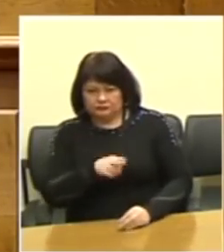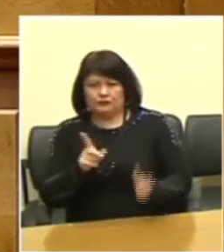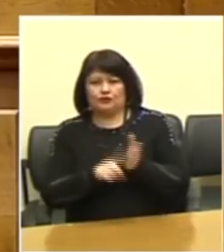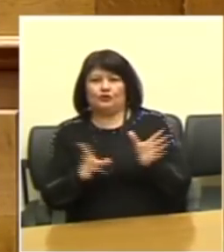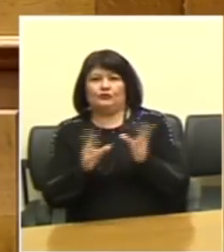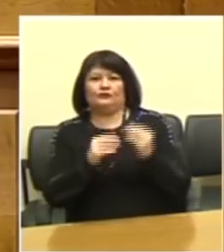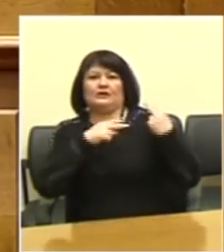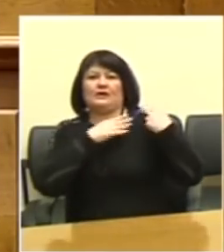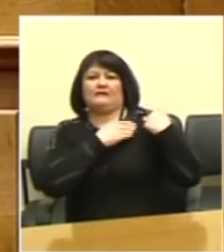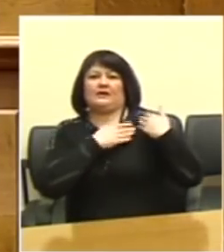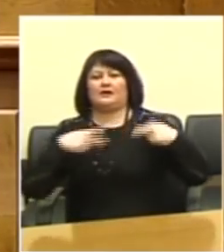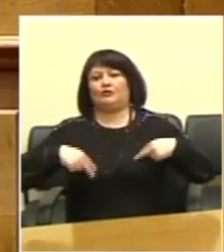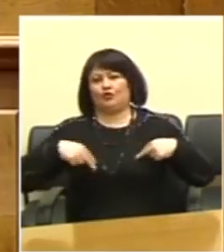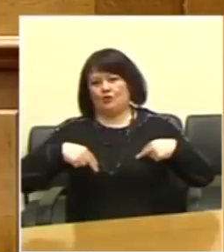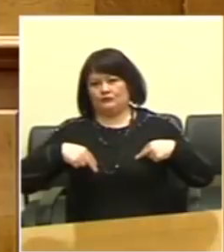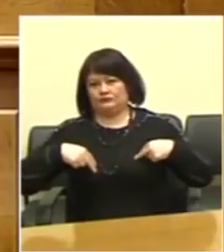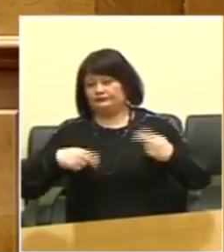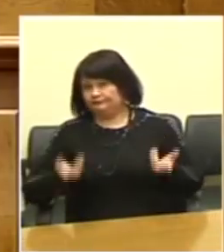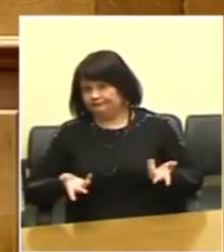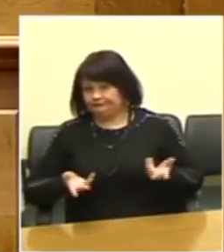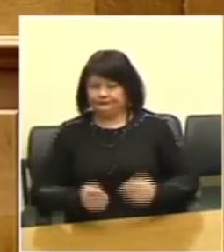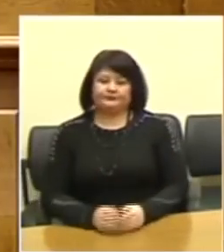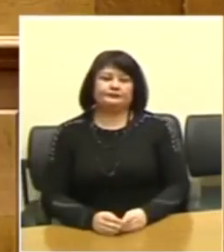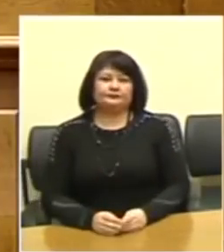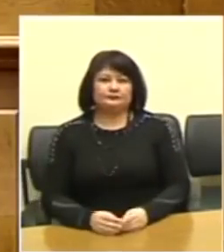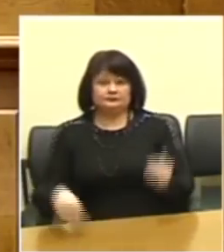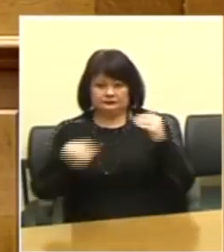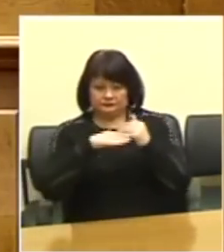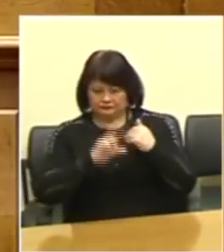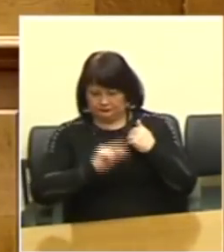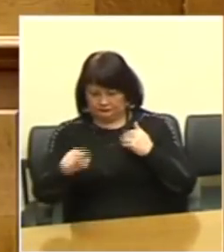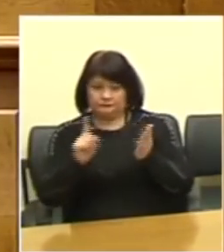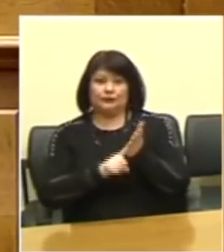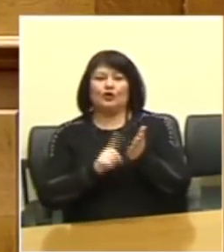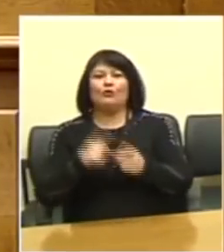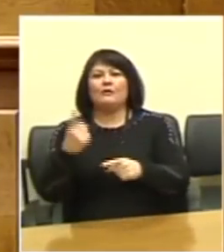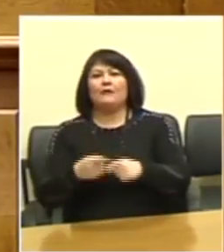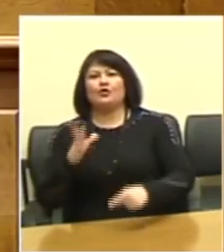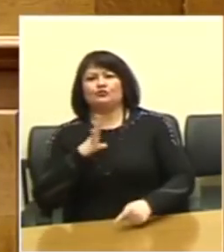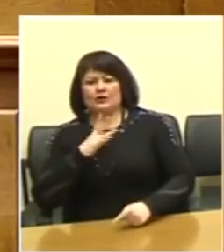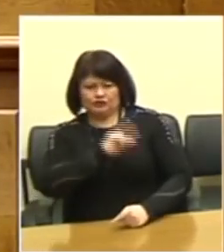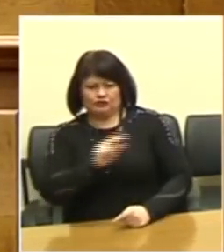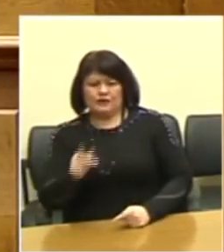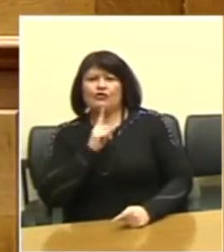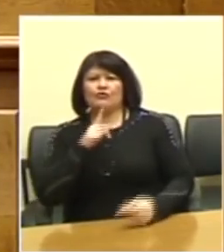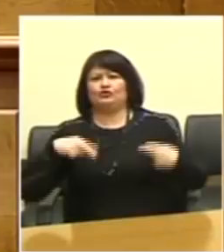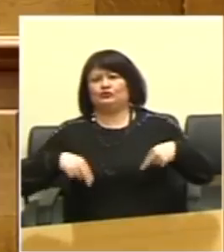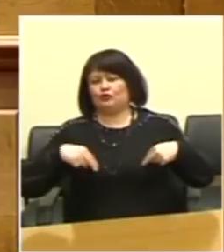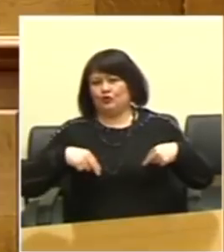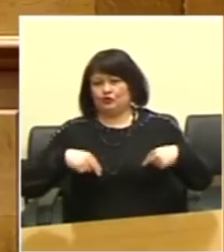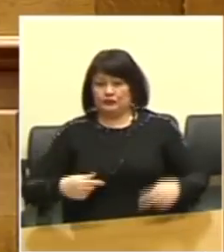περί ευθύνης υπουργών, έτσι ώστε να υπάρχει ισονομία με τους απλούς πολίτες. Το